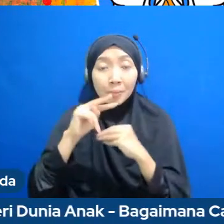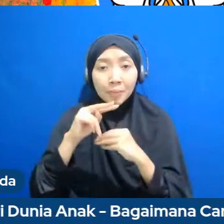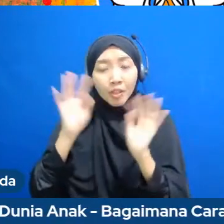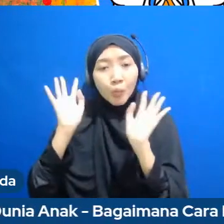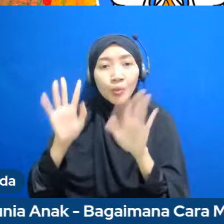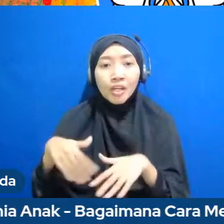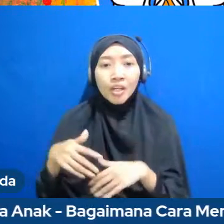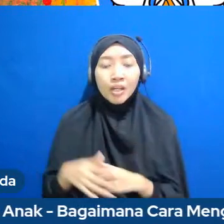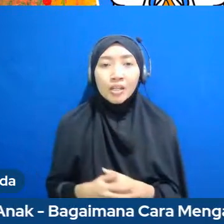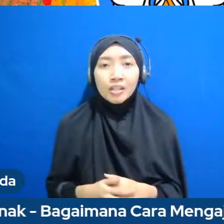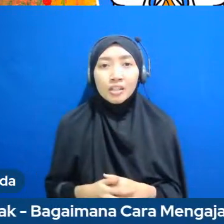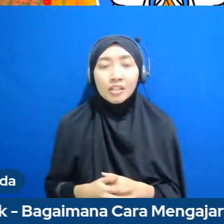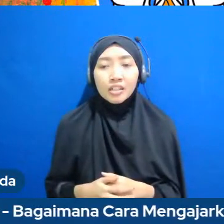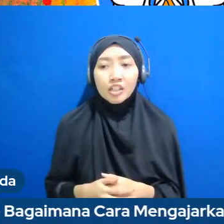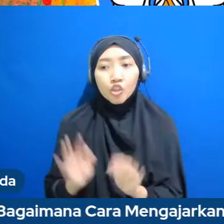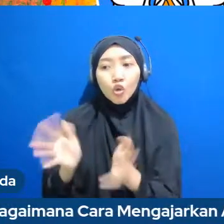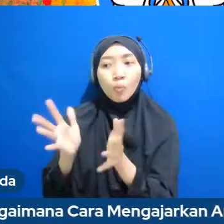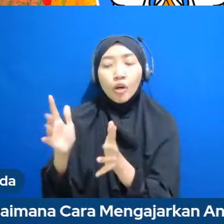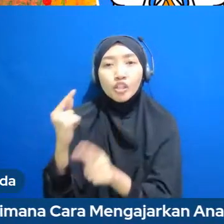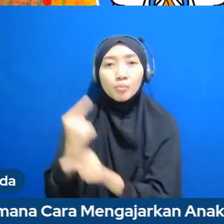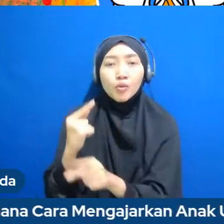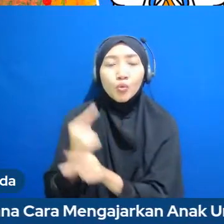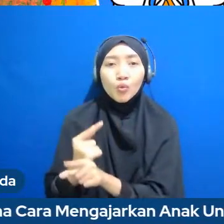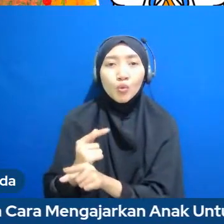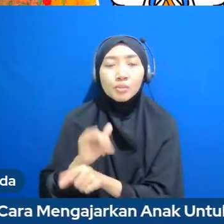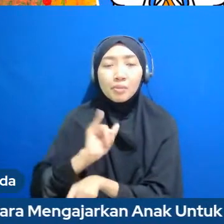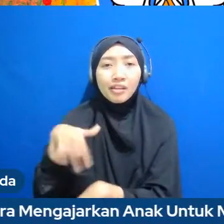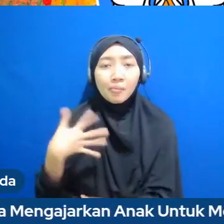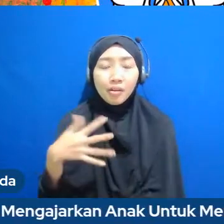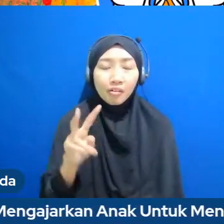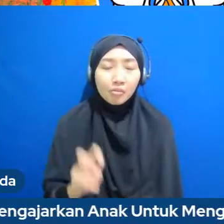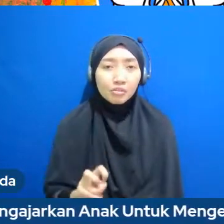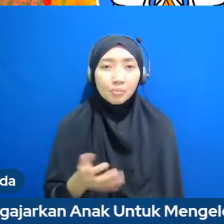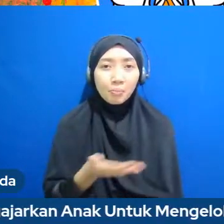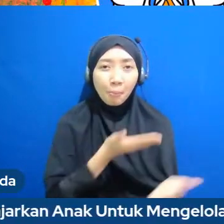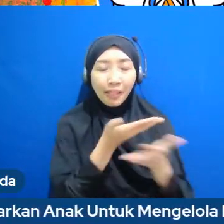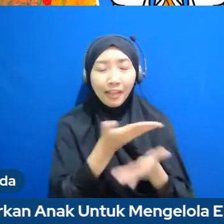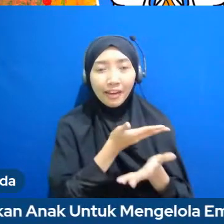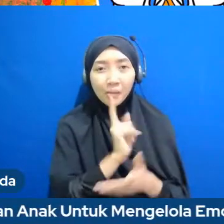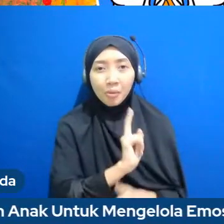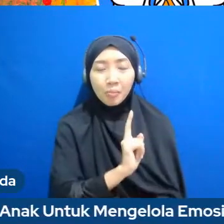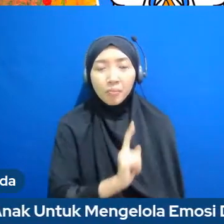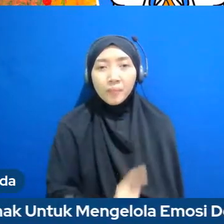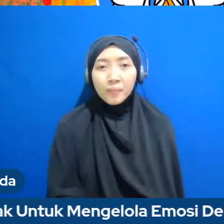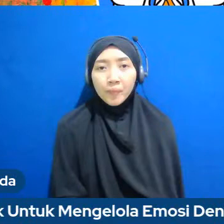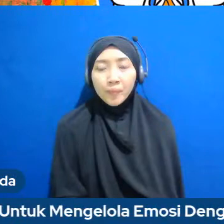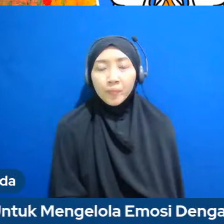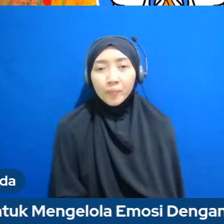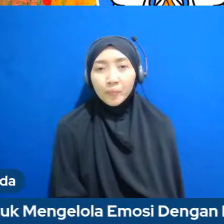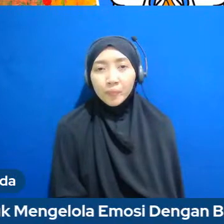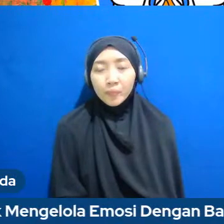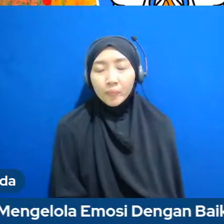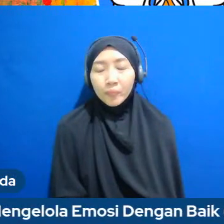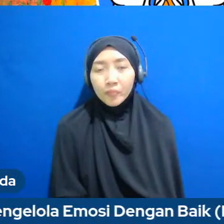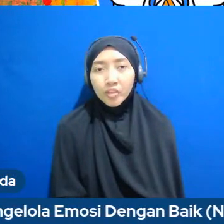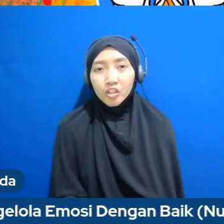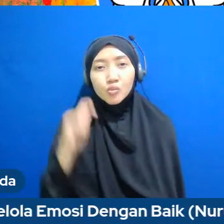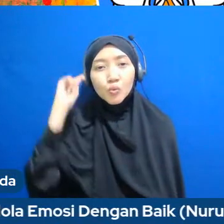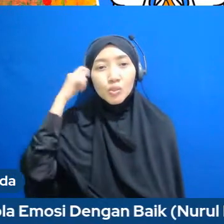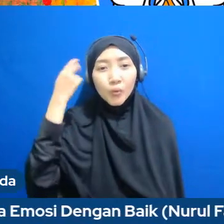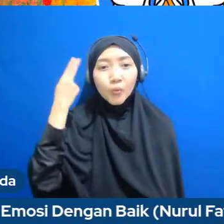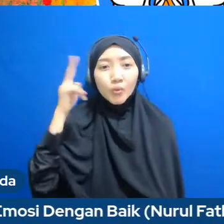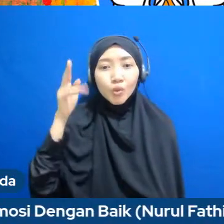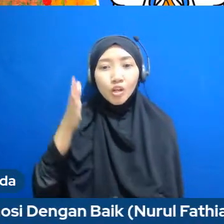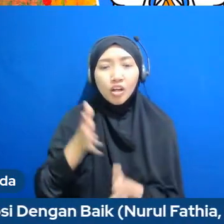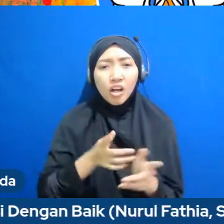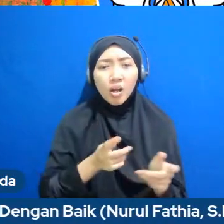maksudnya diobrolin dengan pihak guru seperti apa kayak gitu. Karena mereka kadang-kadang sulit untuk